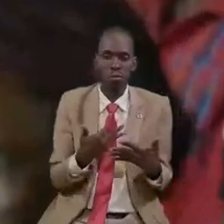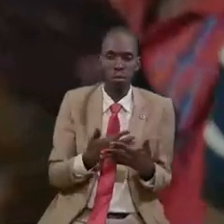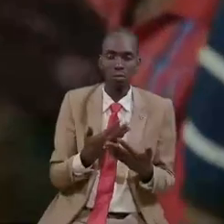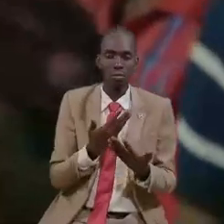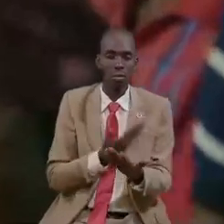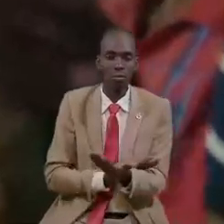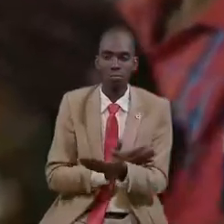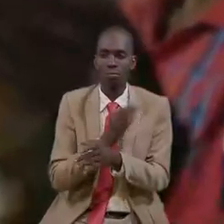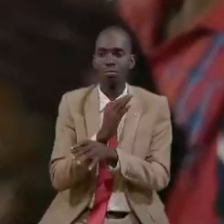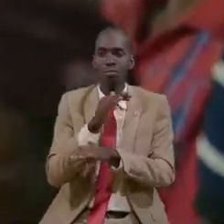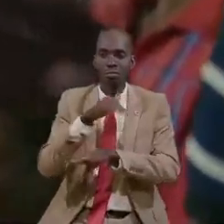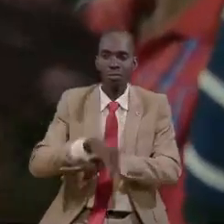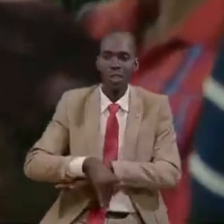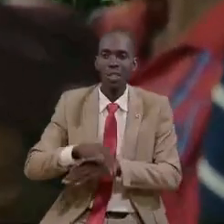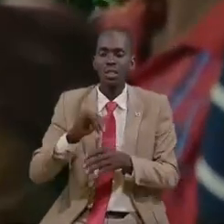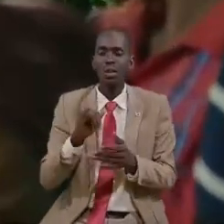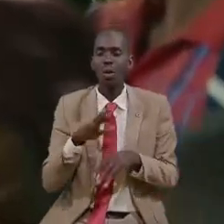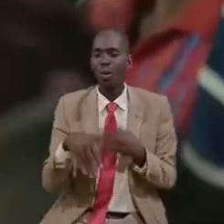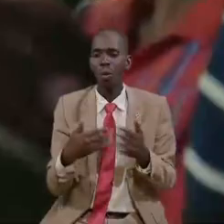tous les faux lions.